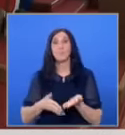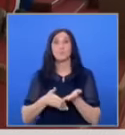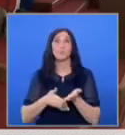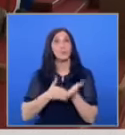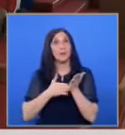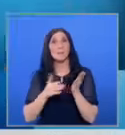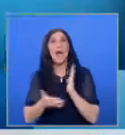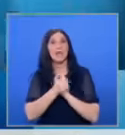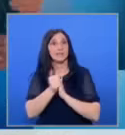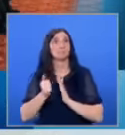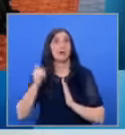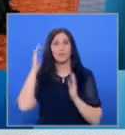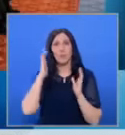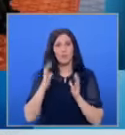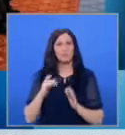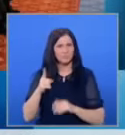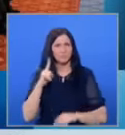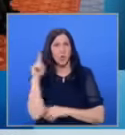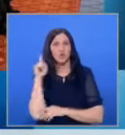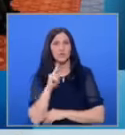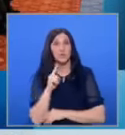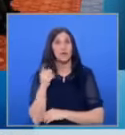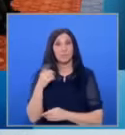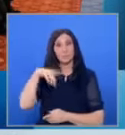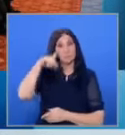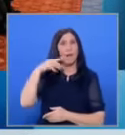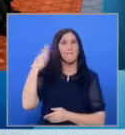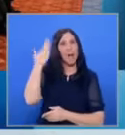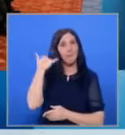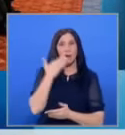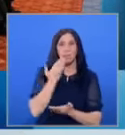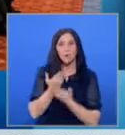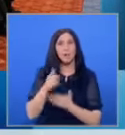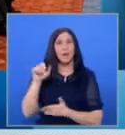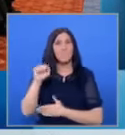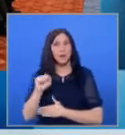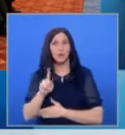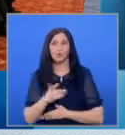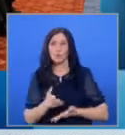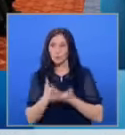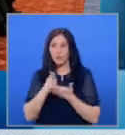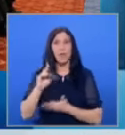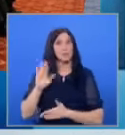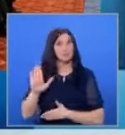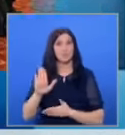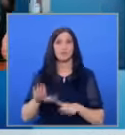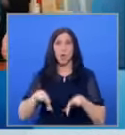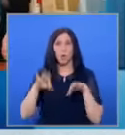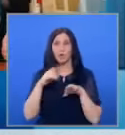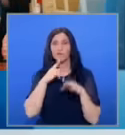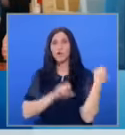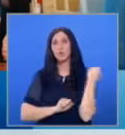експертно правителство. В този ден тя благодари на партиите, които я подкрепят и каза, че те са готови